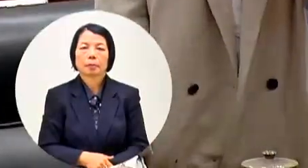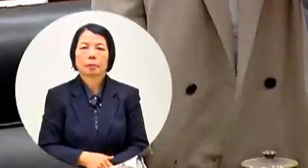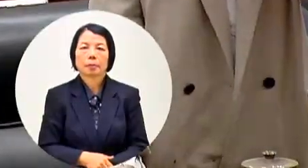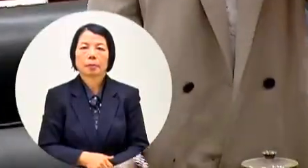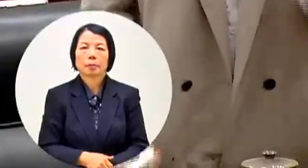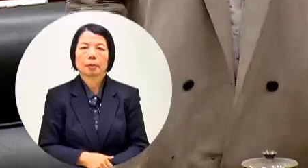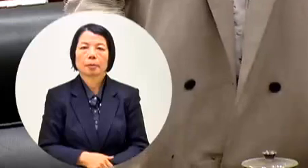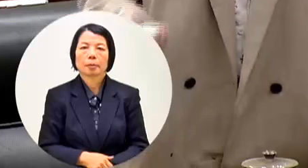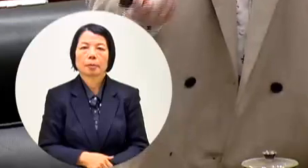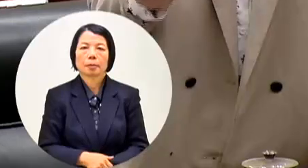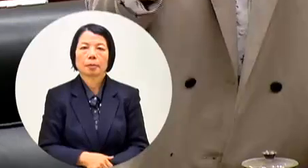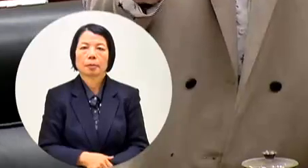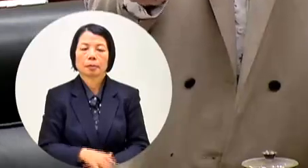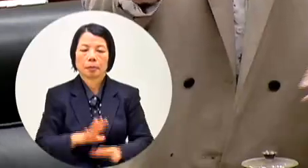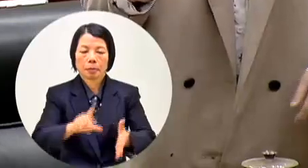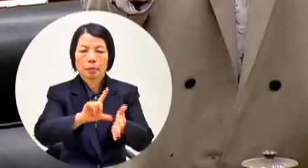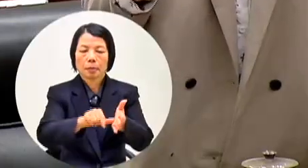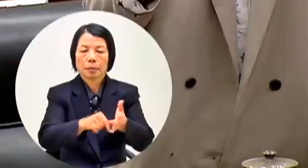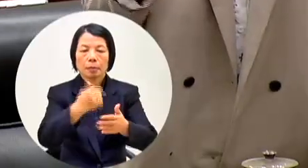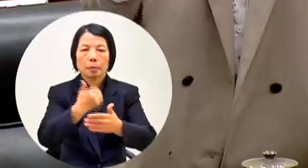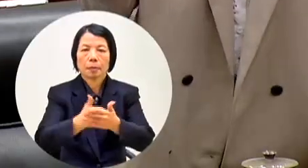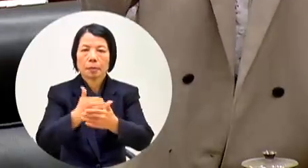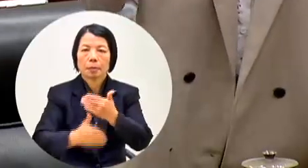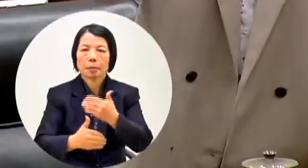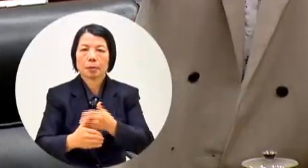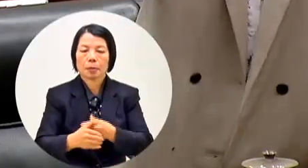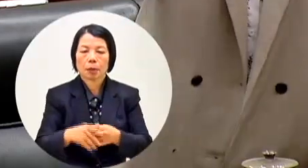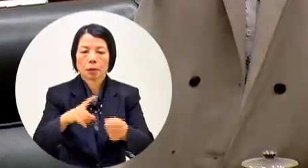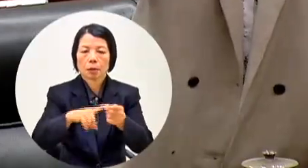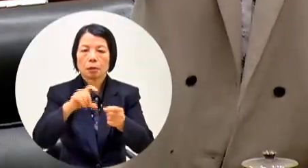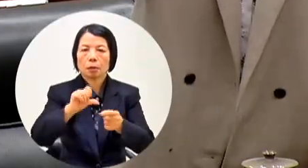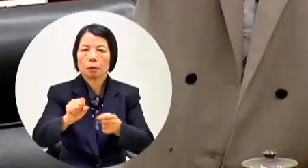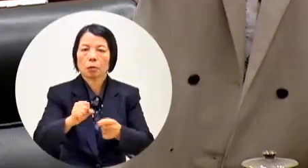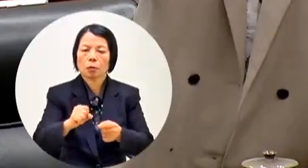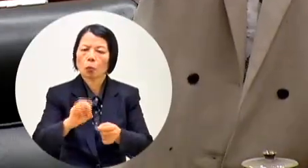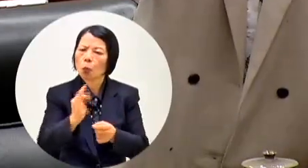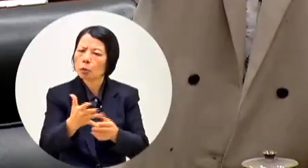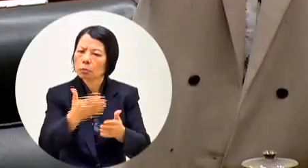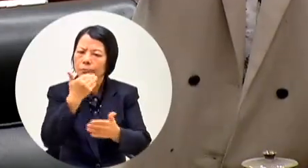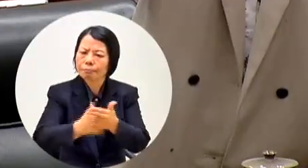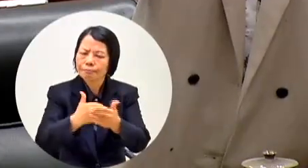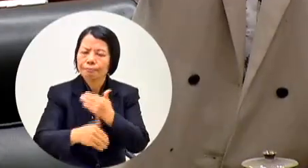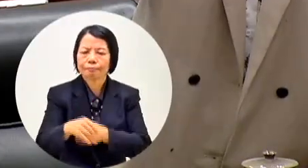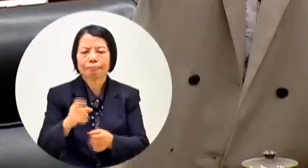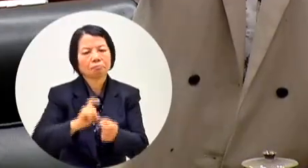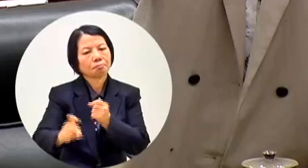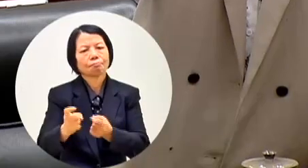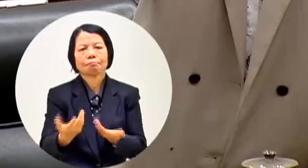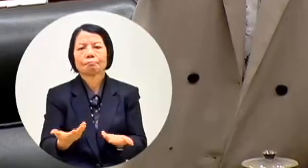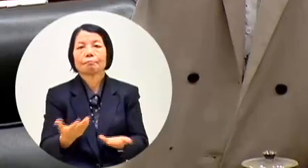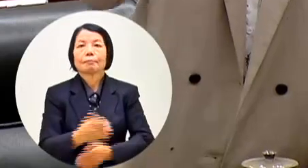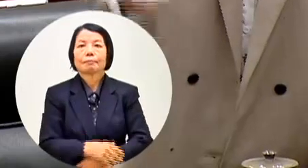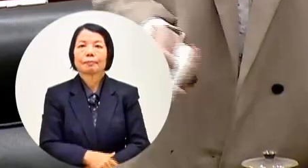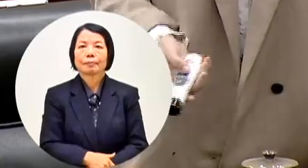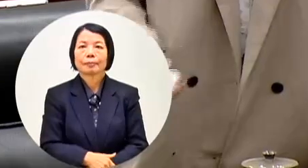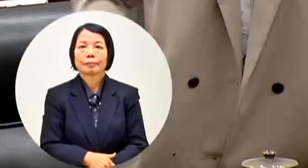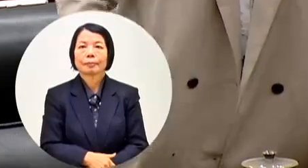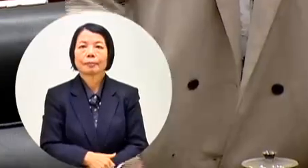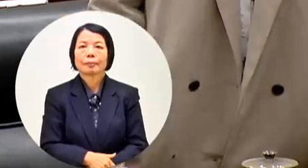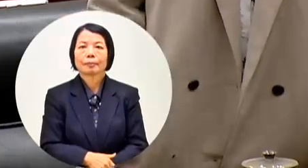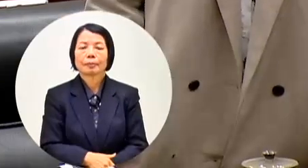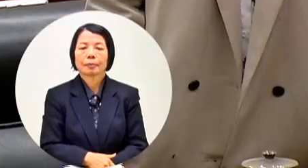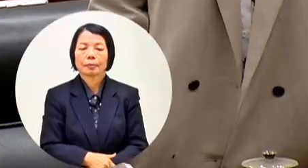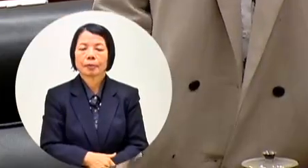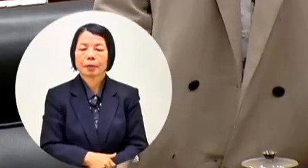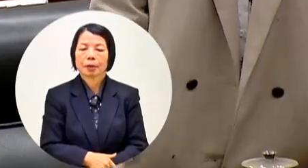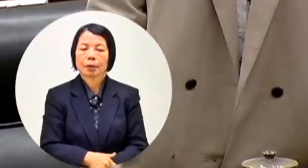不好意思，现在时间剩不多，本来说有15分钟，不知道为什么只剩下10分钟吼。好，一开始想